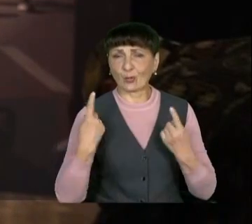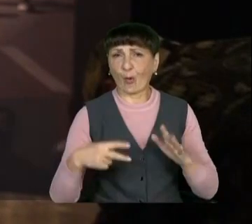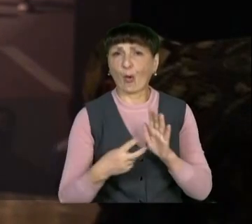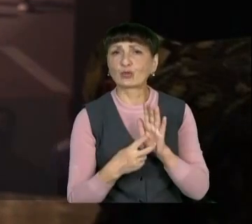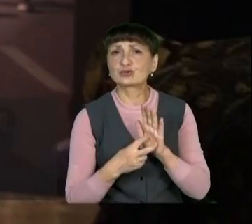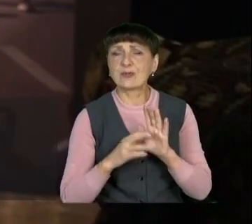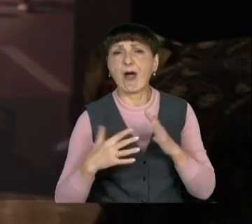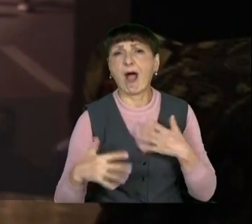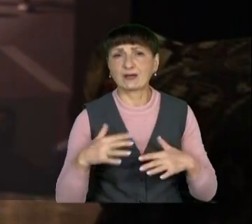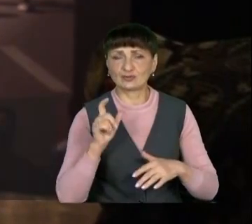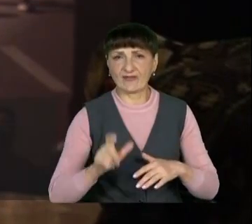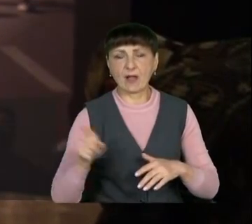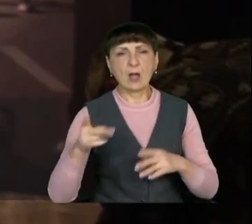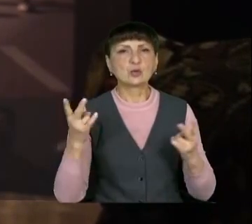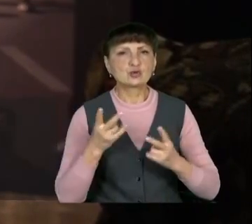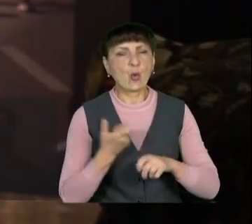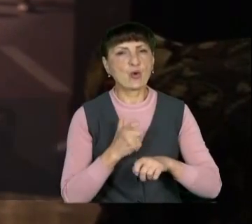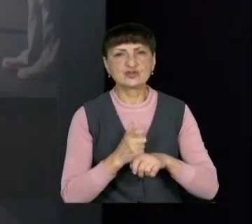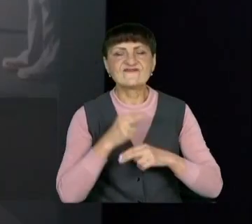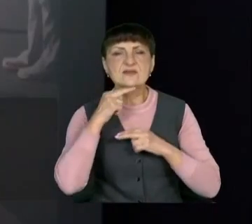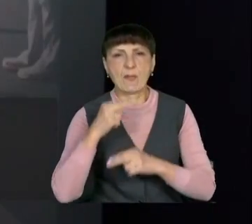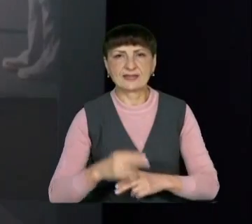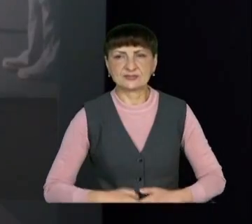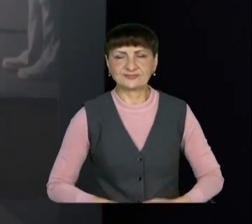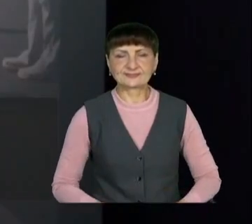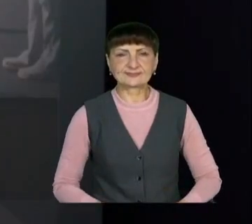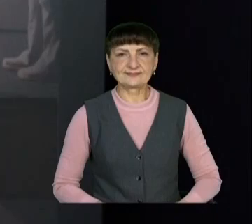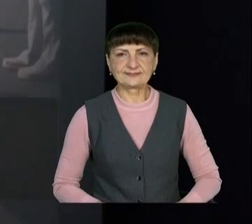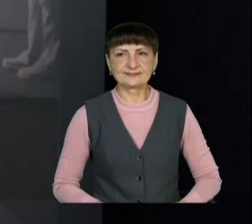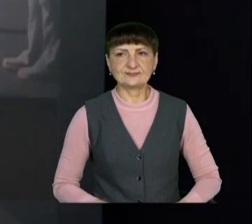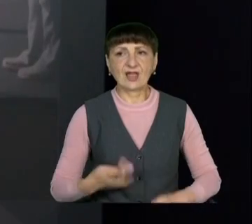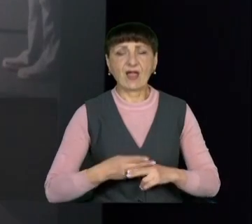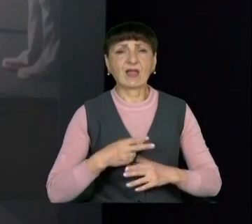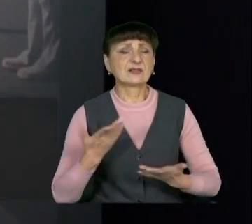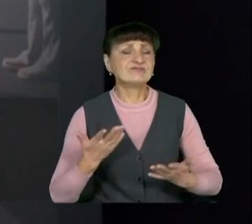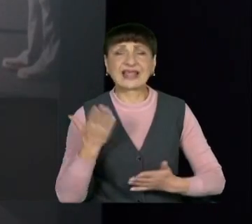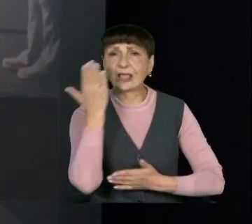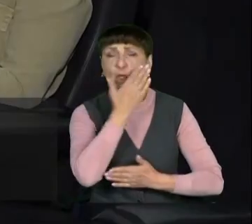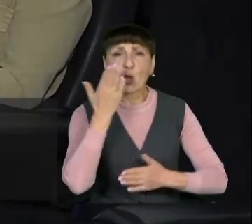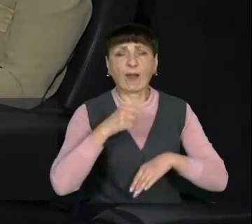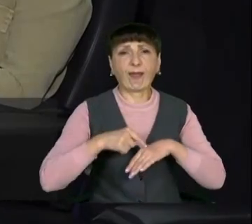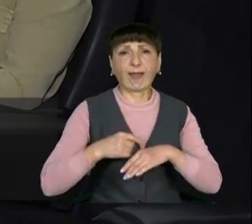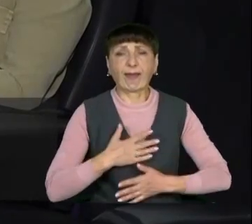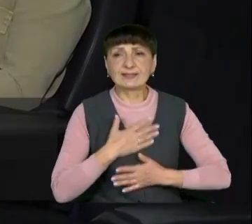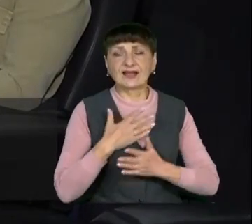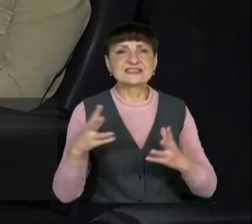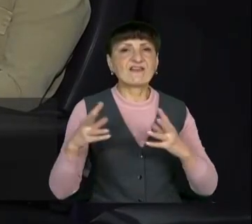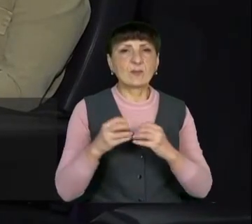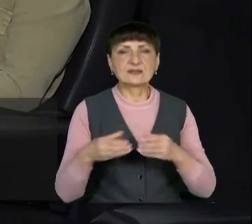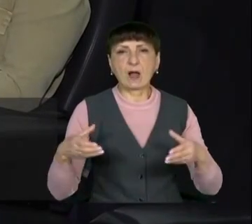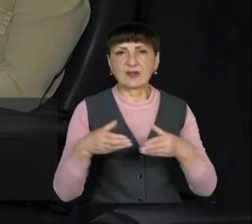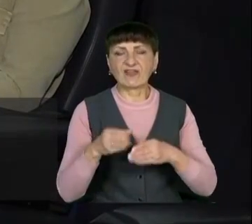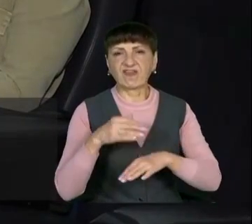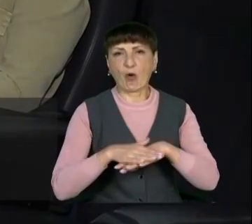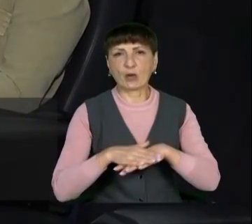тоже люди нуждающиеся очень важного внимания Это трогательная Кинолента снята совместно с корпоративным